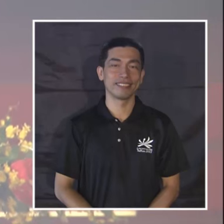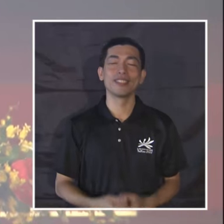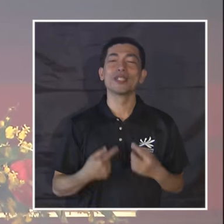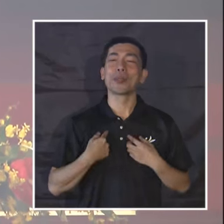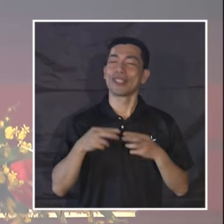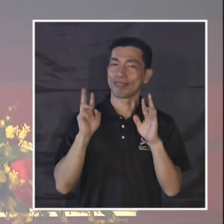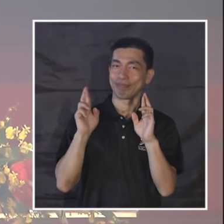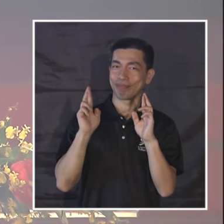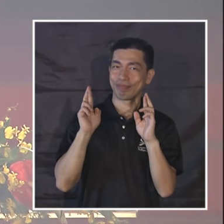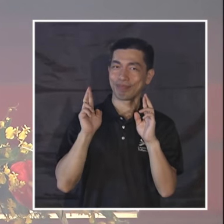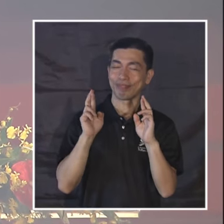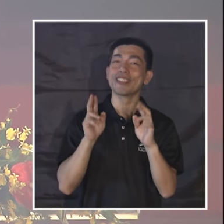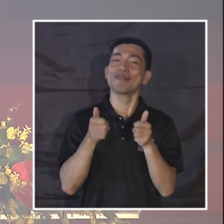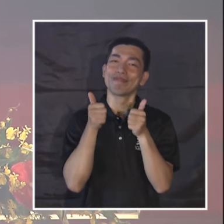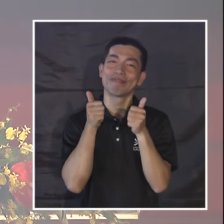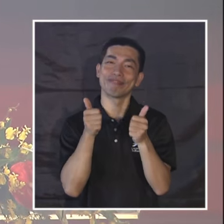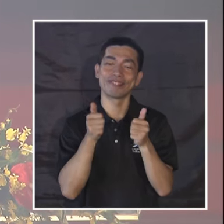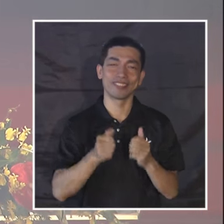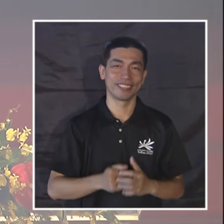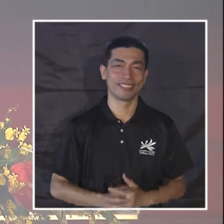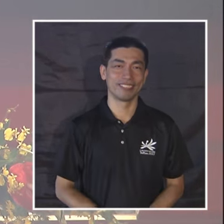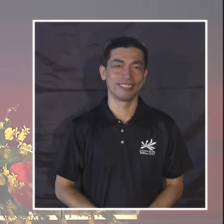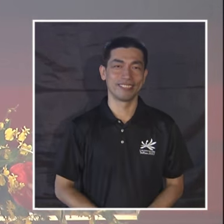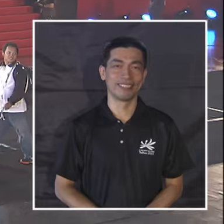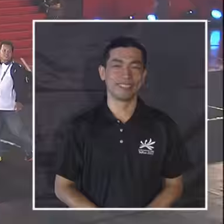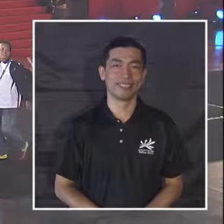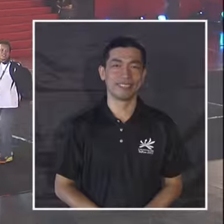他们这一次能够夺下好成绩。